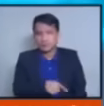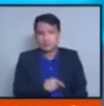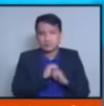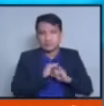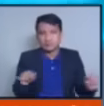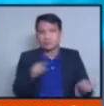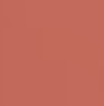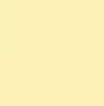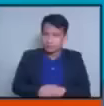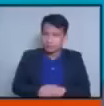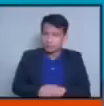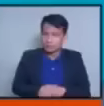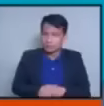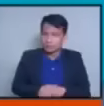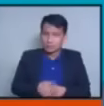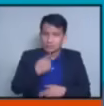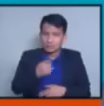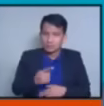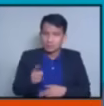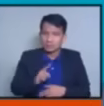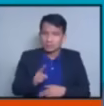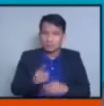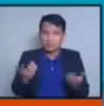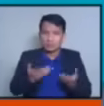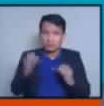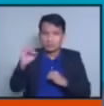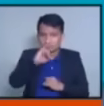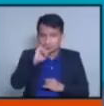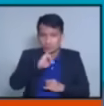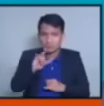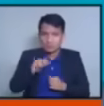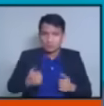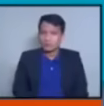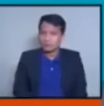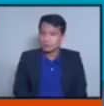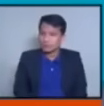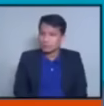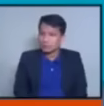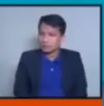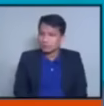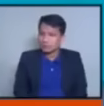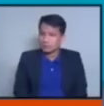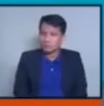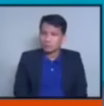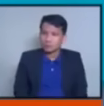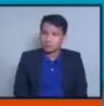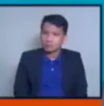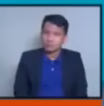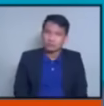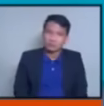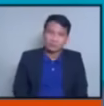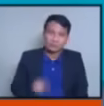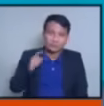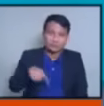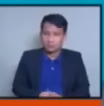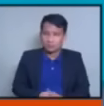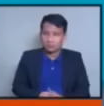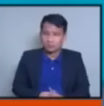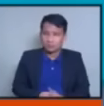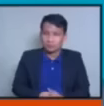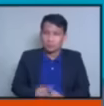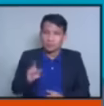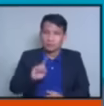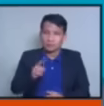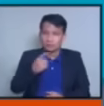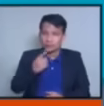parang anak mo rin yun. Sir, ito na lang sir. Saan ka sa Iloilo? Ano pong address nyo dyan? Andito po kasi sa city, sir. City mismo. Sige